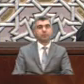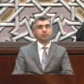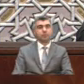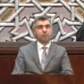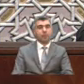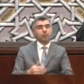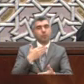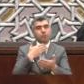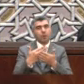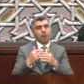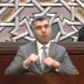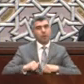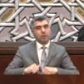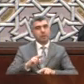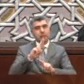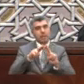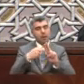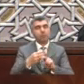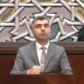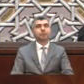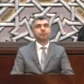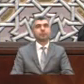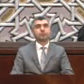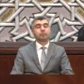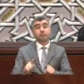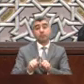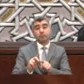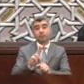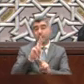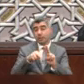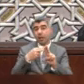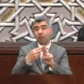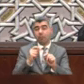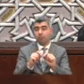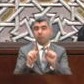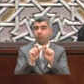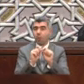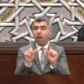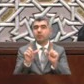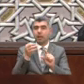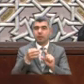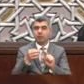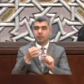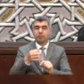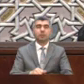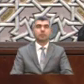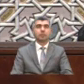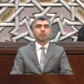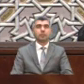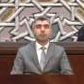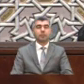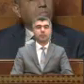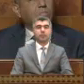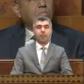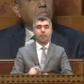شكرا سيد الوزير. تعقيب سيد النائب. شكرا سيد الوزير على الجواب ديالكم. في الصراحة الأجوبة ديالكم دائما كتكون في الصراحة والصميم، ولكن سيد الوزير